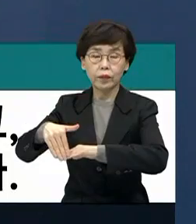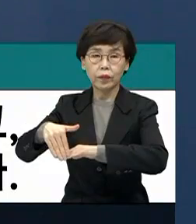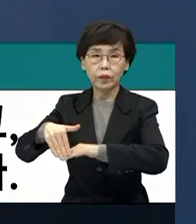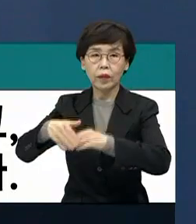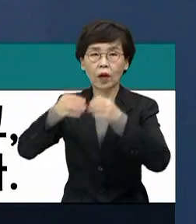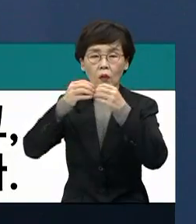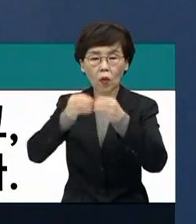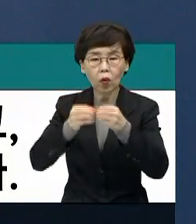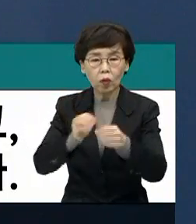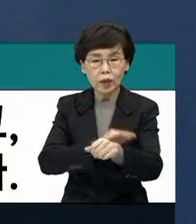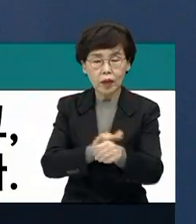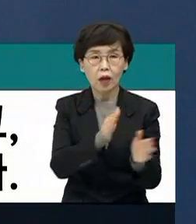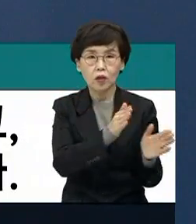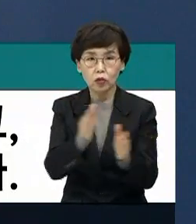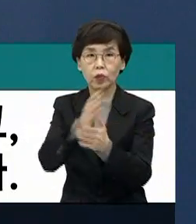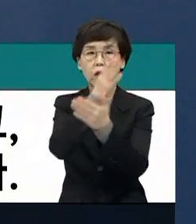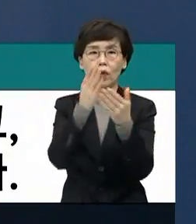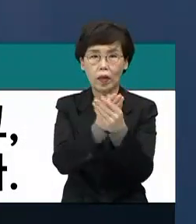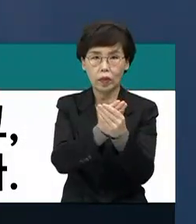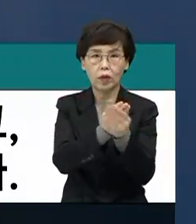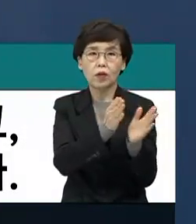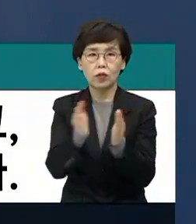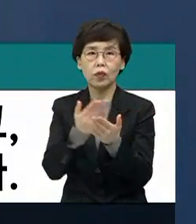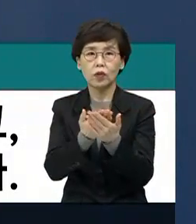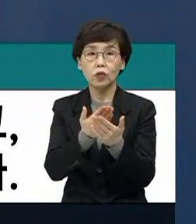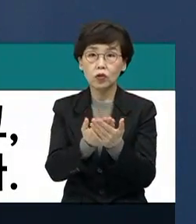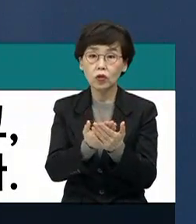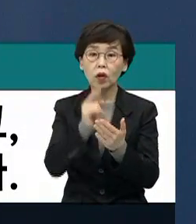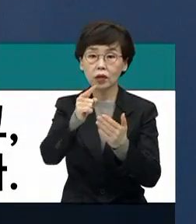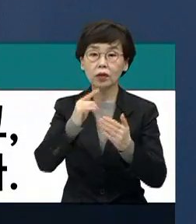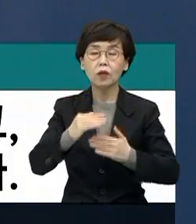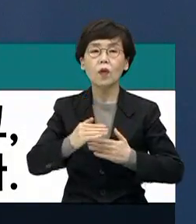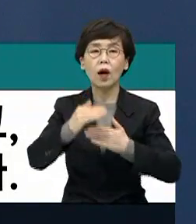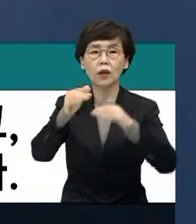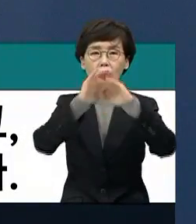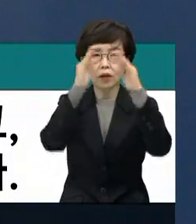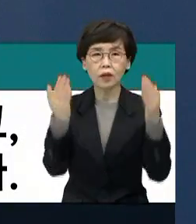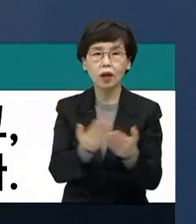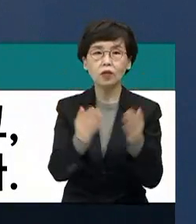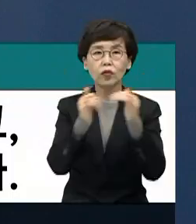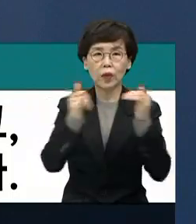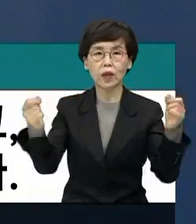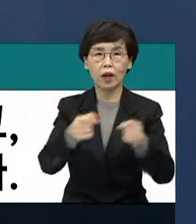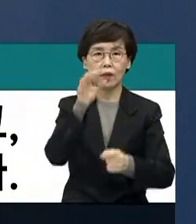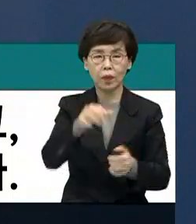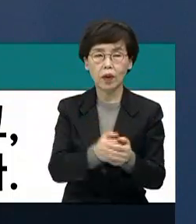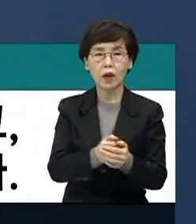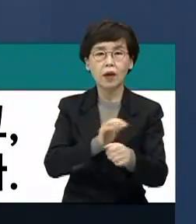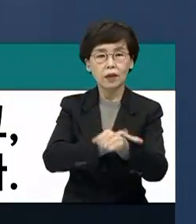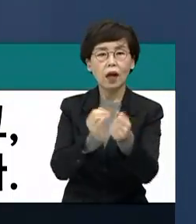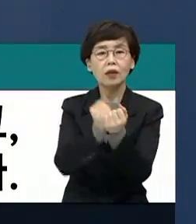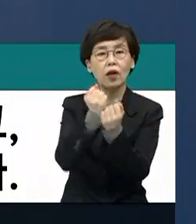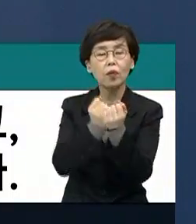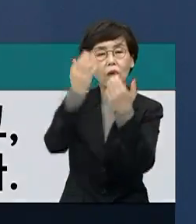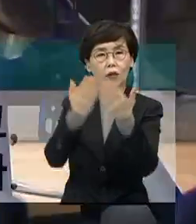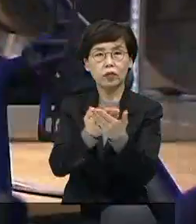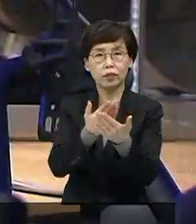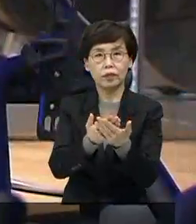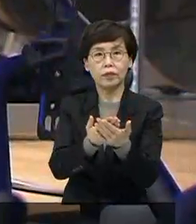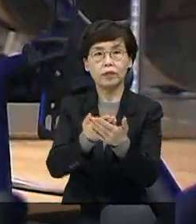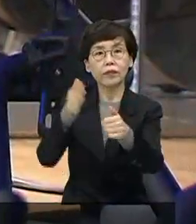치밀하게 준비해서 완결해 주시고 진행 상황은 수시로 국민 여러분께 소상히 알려주시기